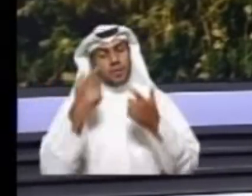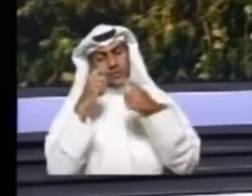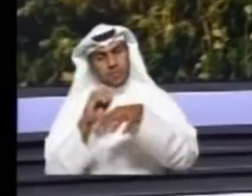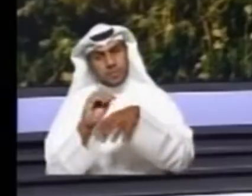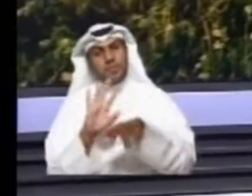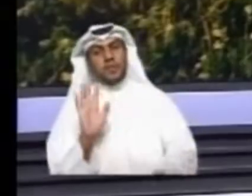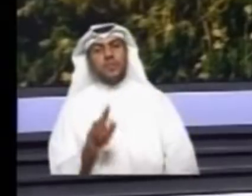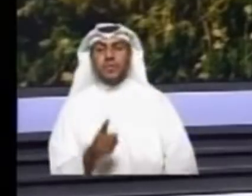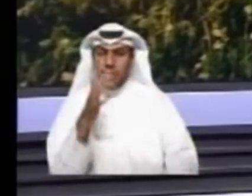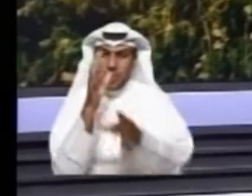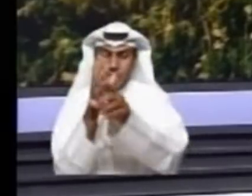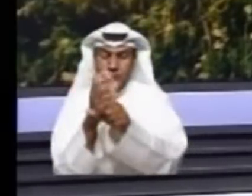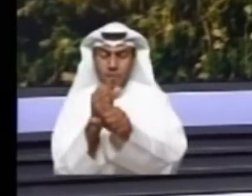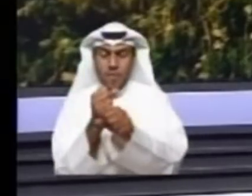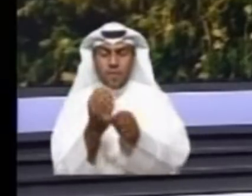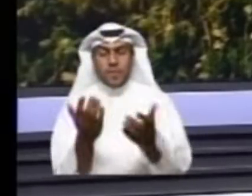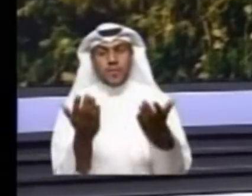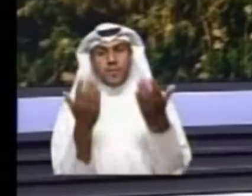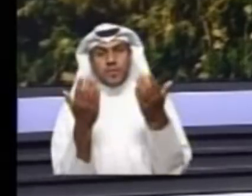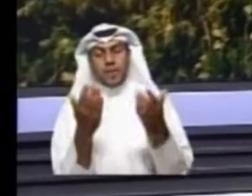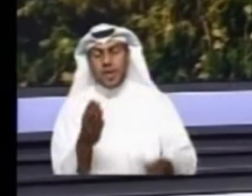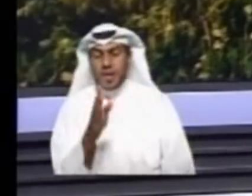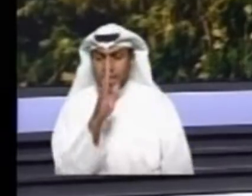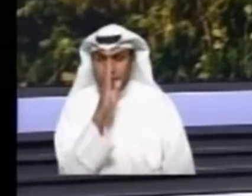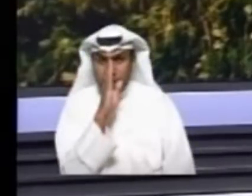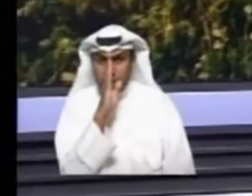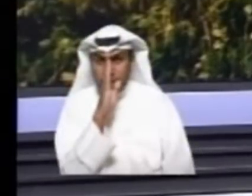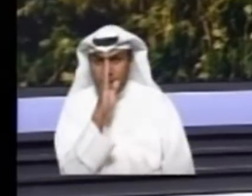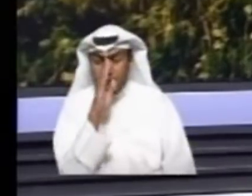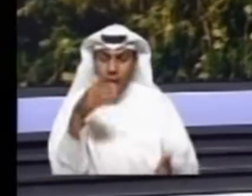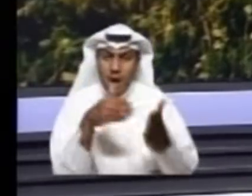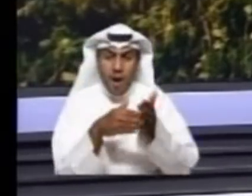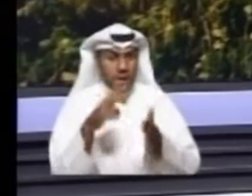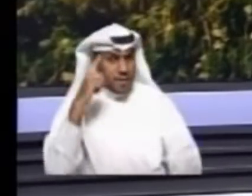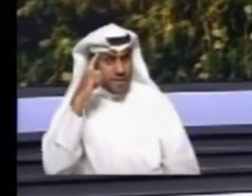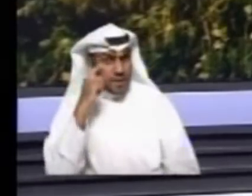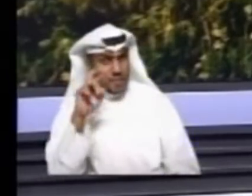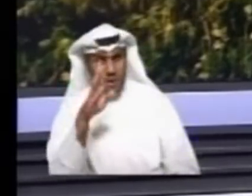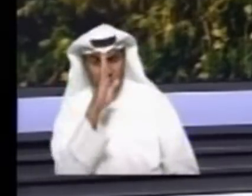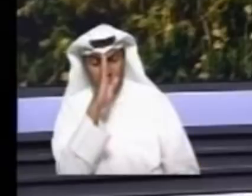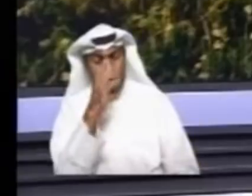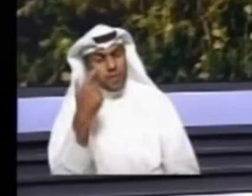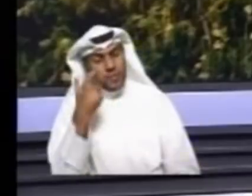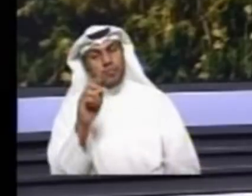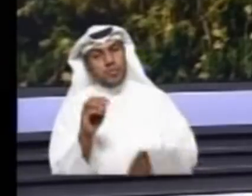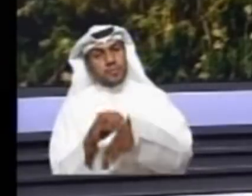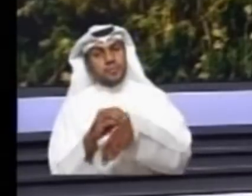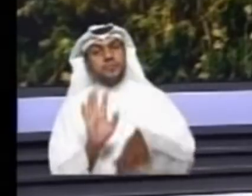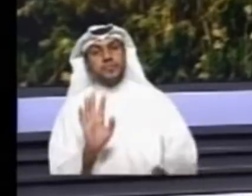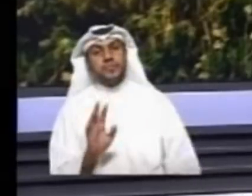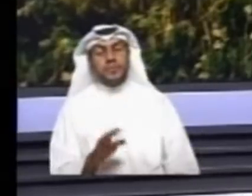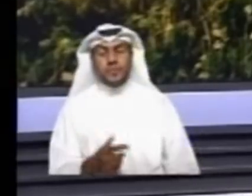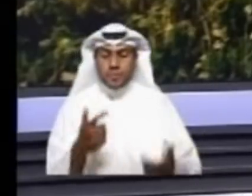الغد وراح تستمر معناا حتى منتصف يوم الاثنين لذلك نتمنى منكم متابعه نشراتنا الجويه باستمرار وايضا